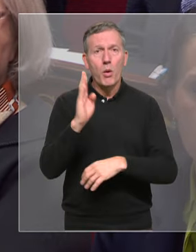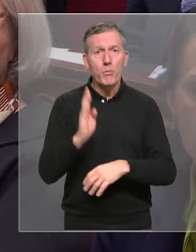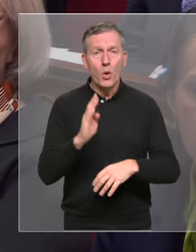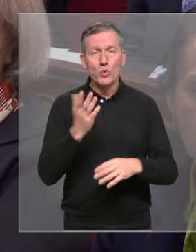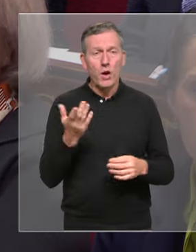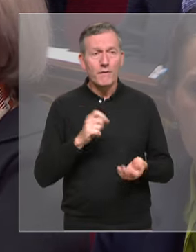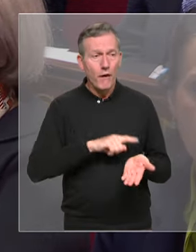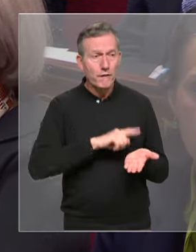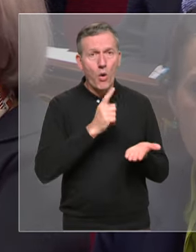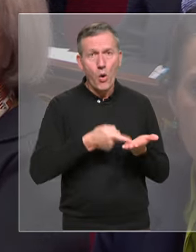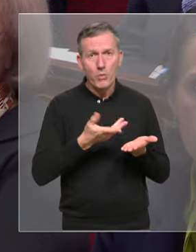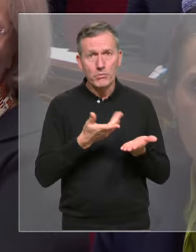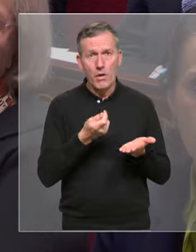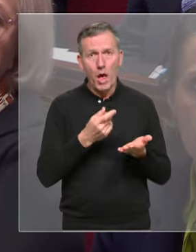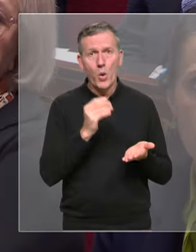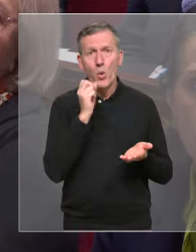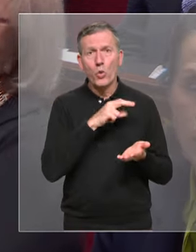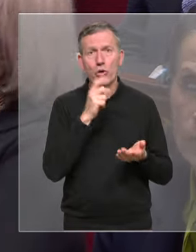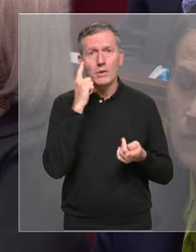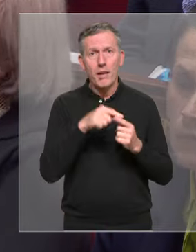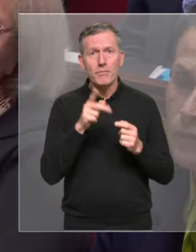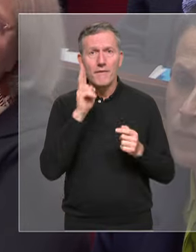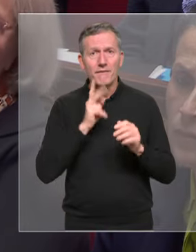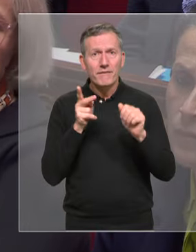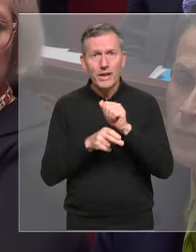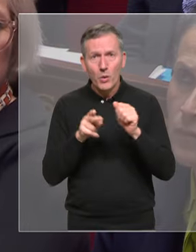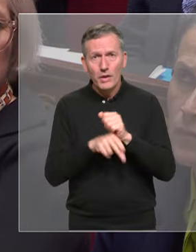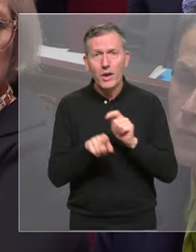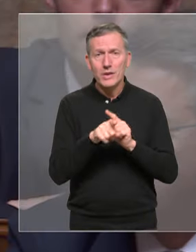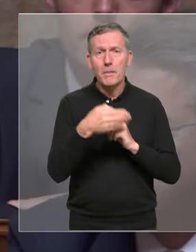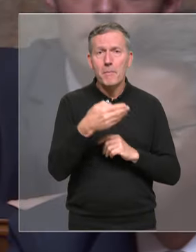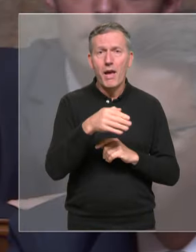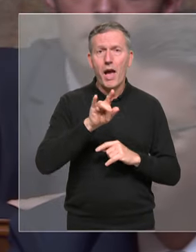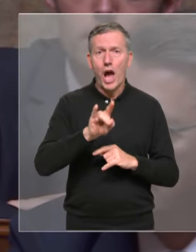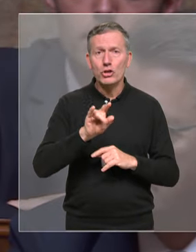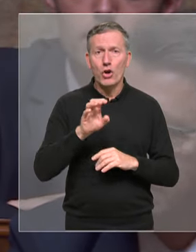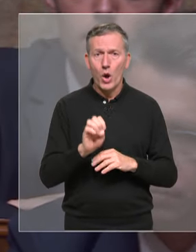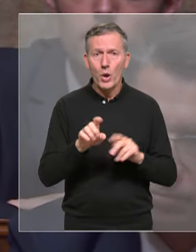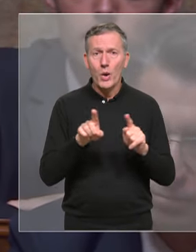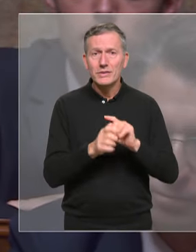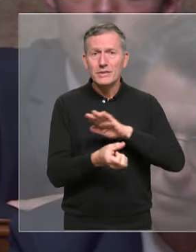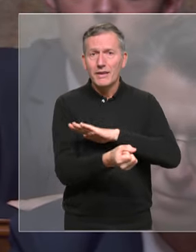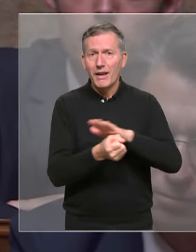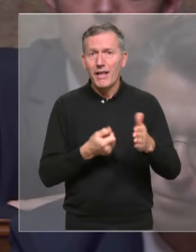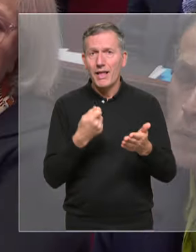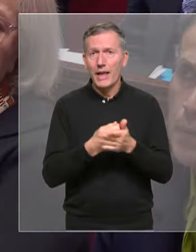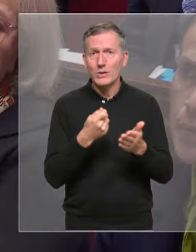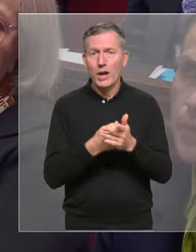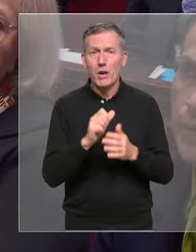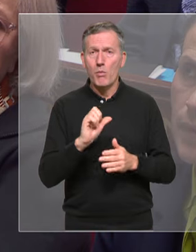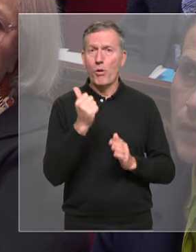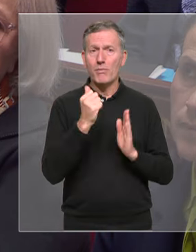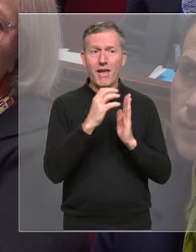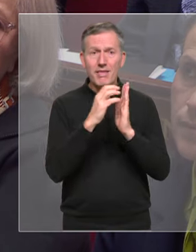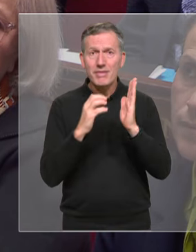sont d'ores et déjà débloqués sur la viticulture, sur la MHE, sur la trésorerie. Les premiers textes